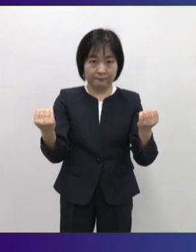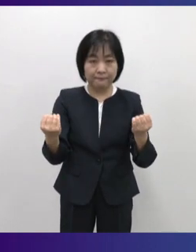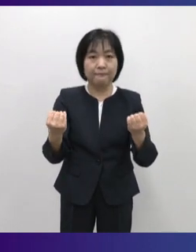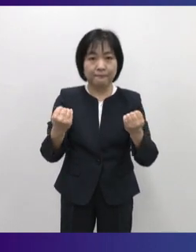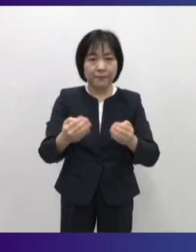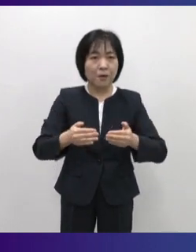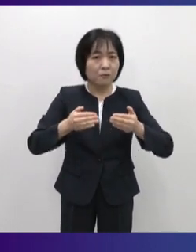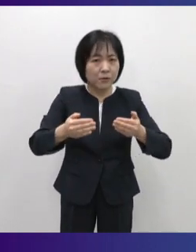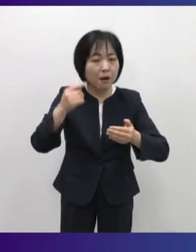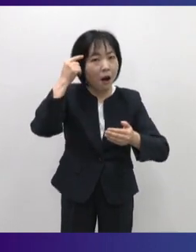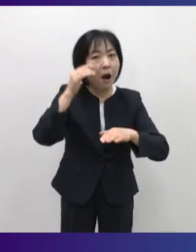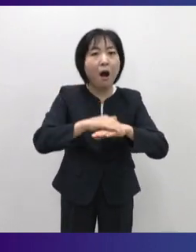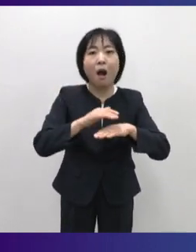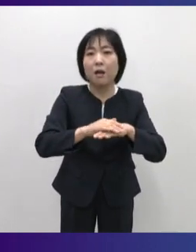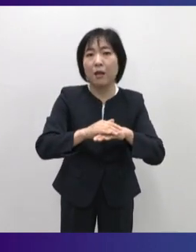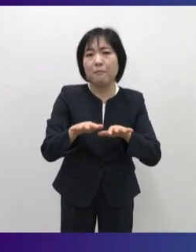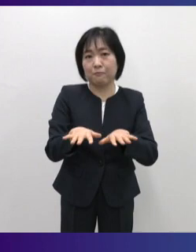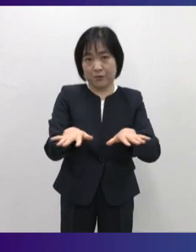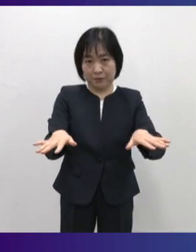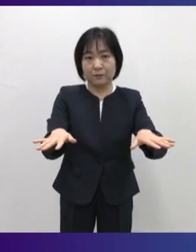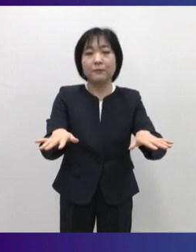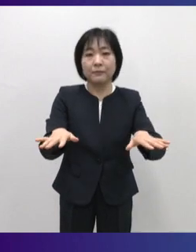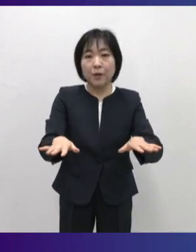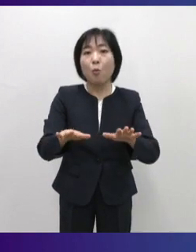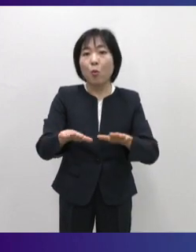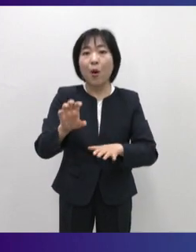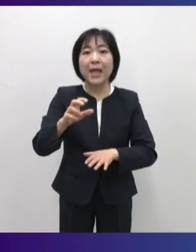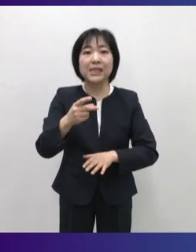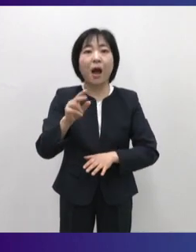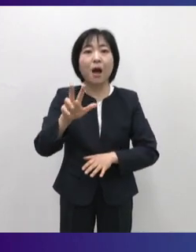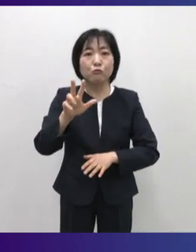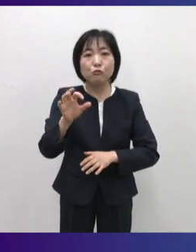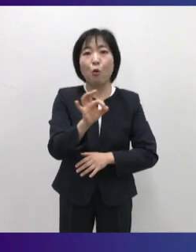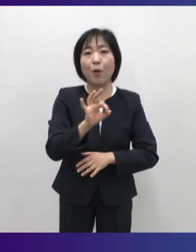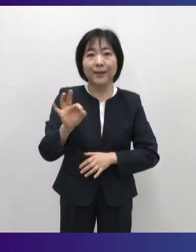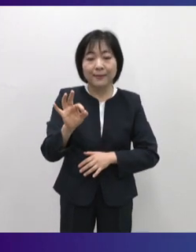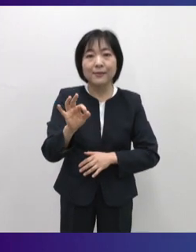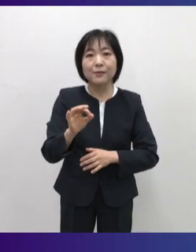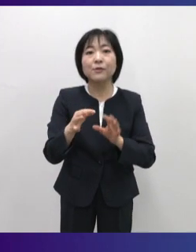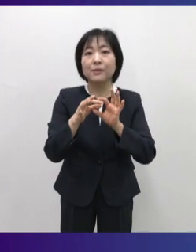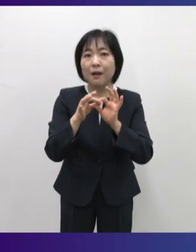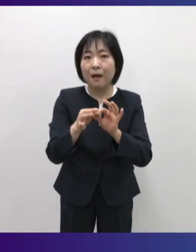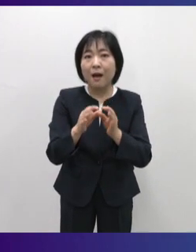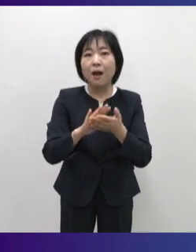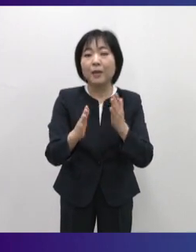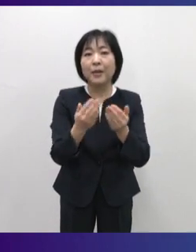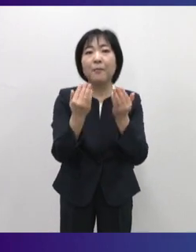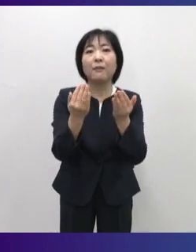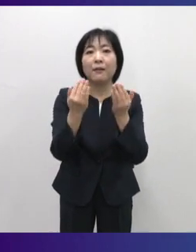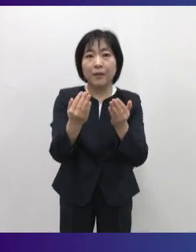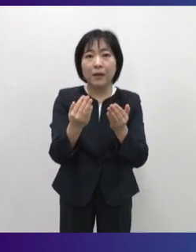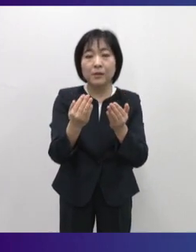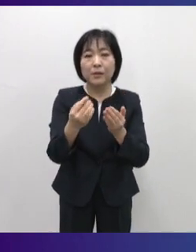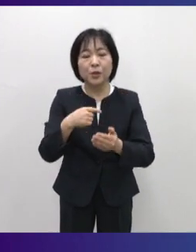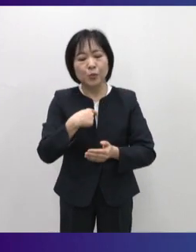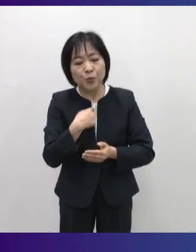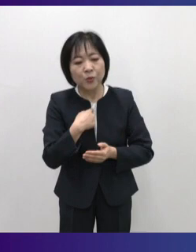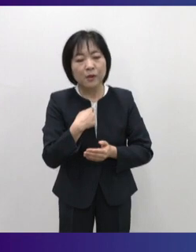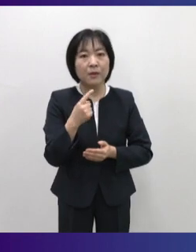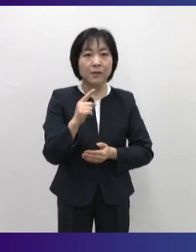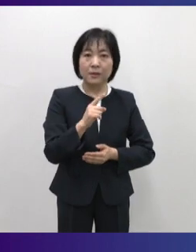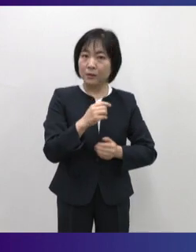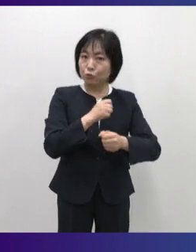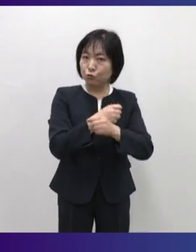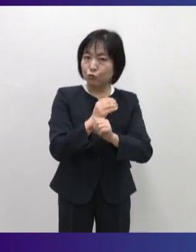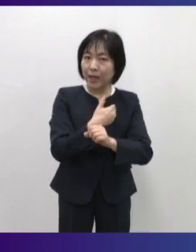な考え方をしてるなと思ってるんですけれども、今日のこのエシカル消費っていうのを改めて学んでいただいて、自分の身の回りでどんな